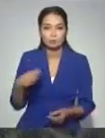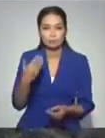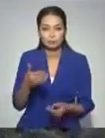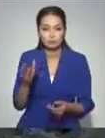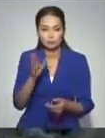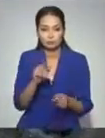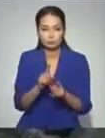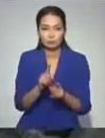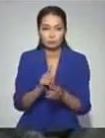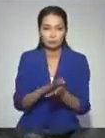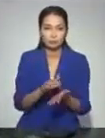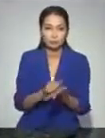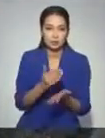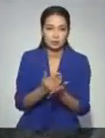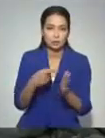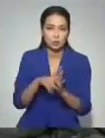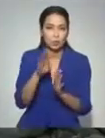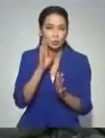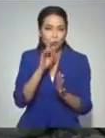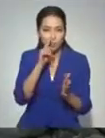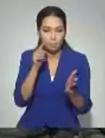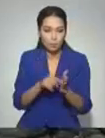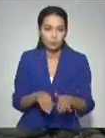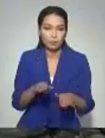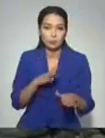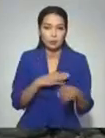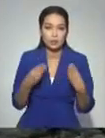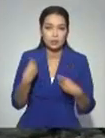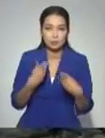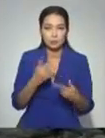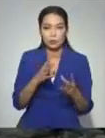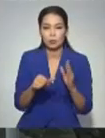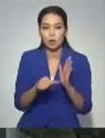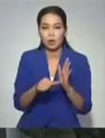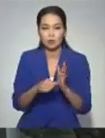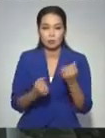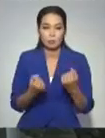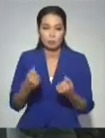ішіне кірген су тізеге дейін жетті, дейді ол. Киім кешектер, алты тігін машинасы су астында қалған.